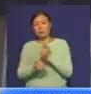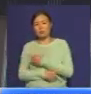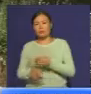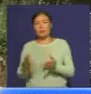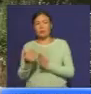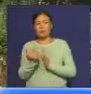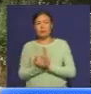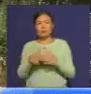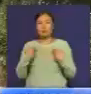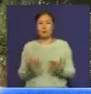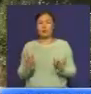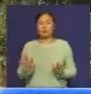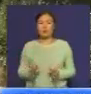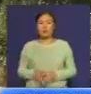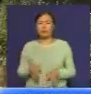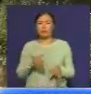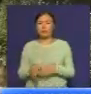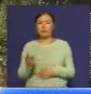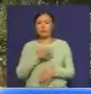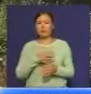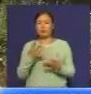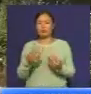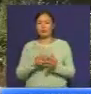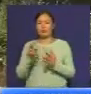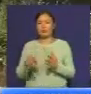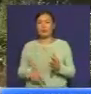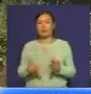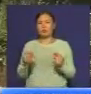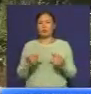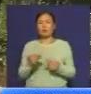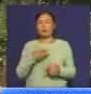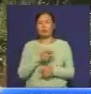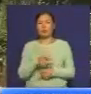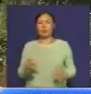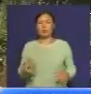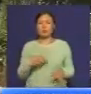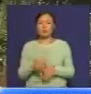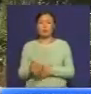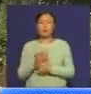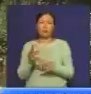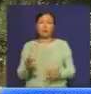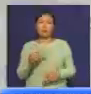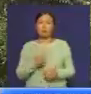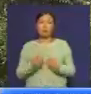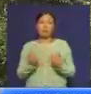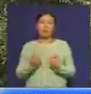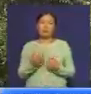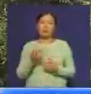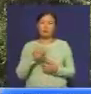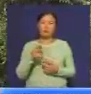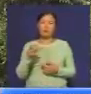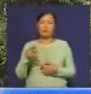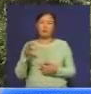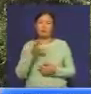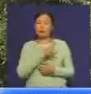ұсынады. Түгел жұмыстан босаған күні бүгінге дейін нақты жұмыс жасап жүрген адамдарды жұмыспен қамтамасыз етуге жұмыстанып жатырмыз. Oil Transport